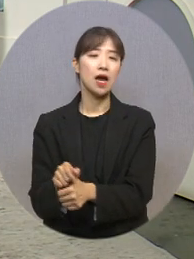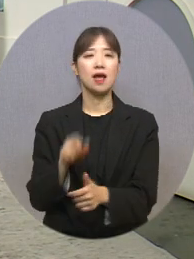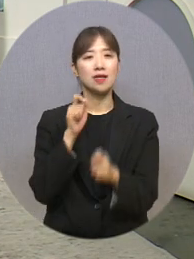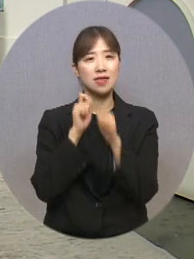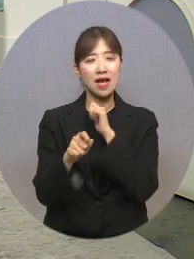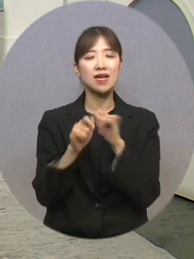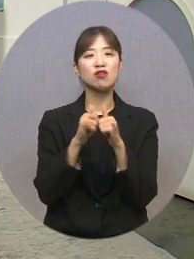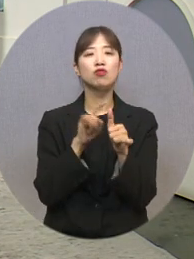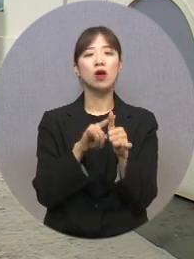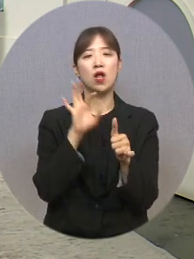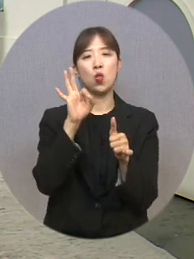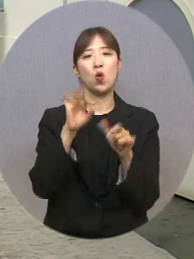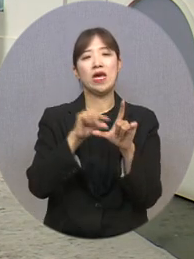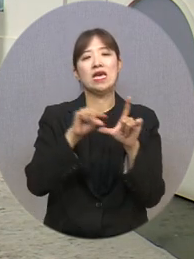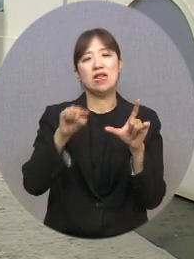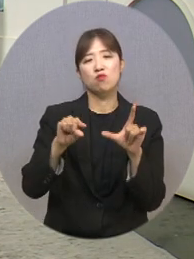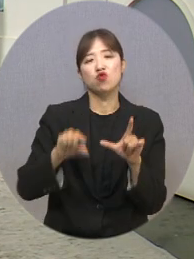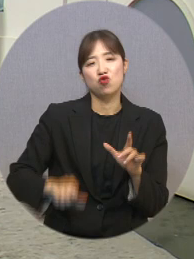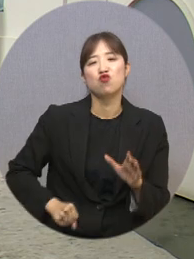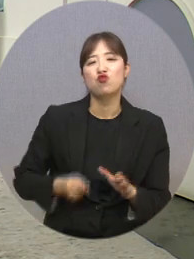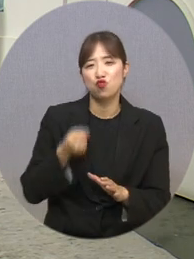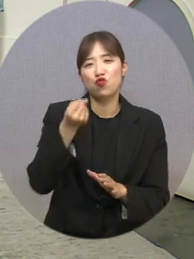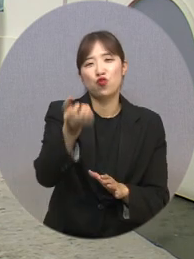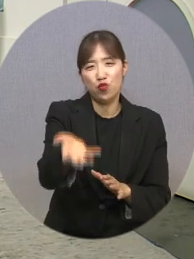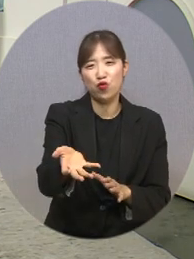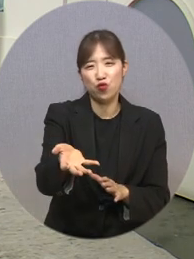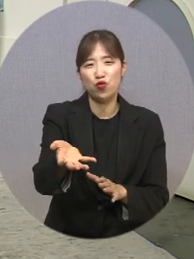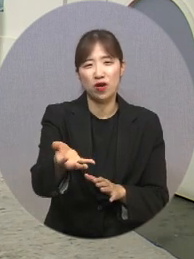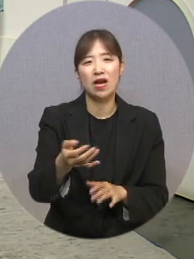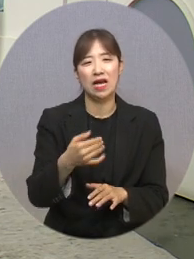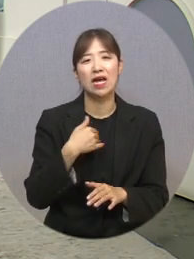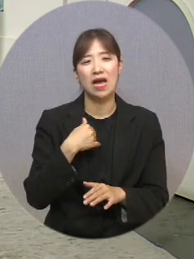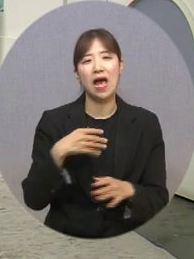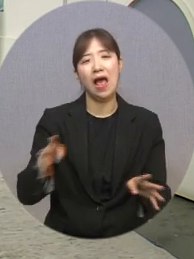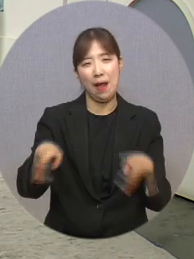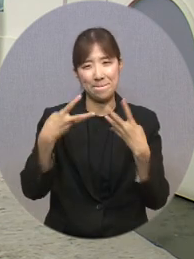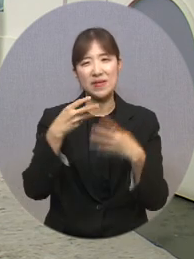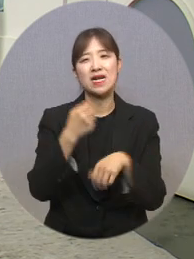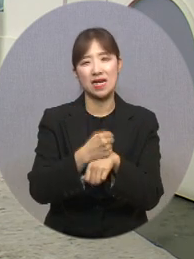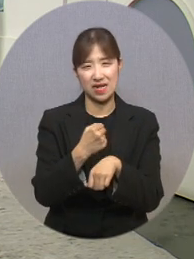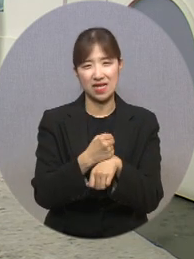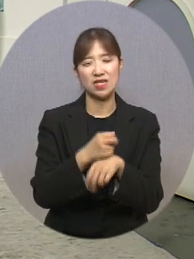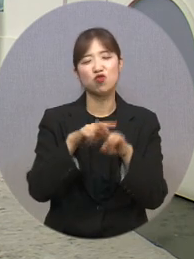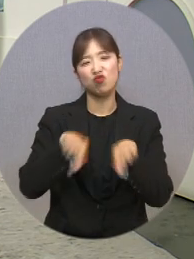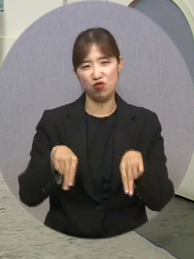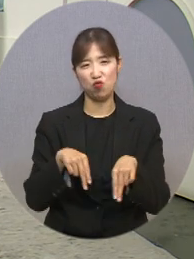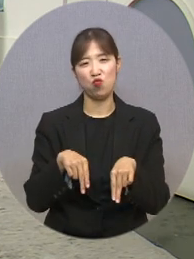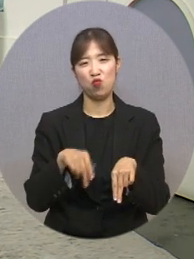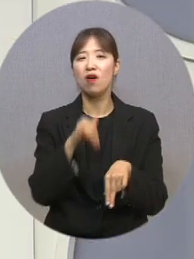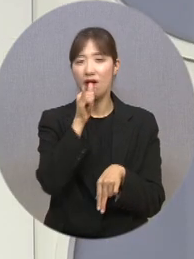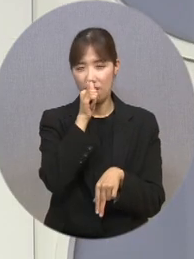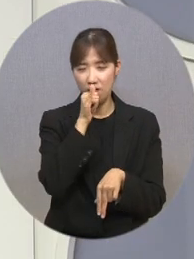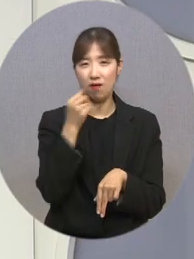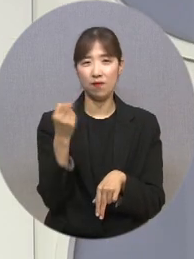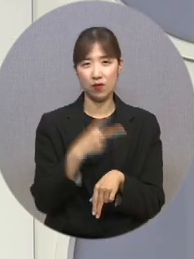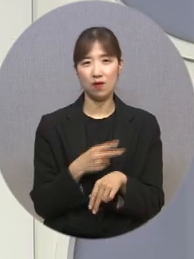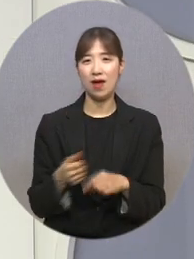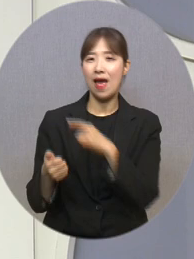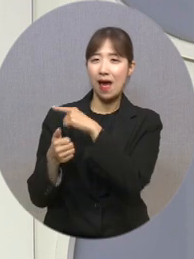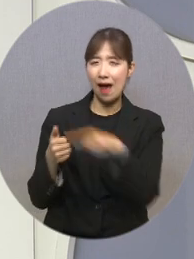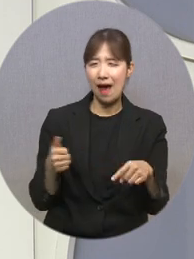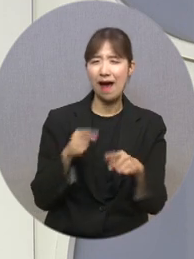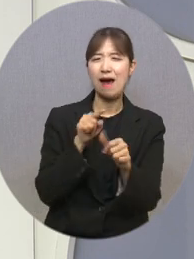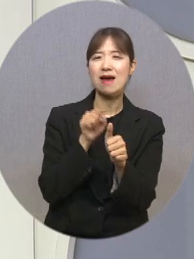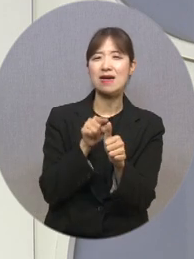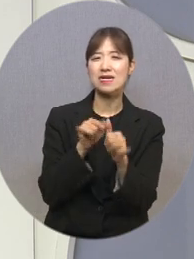사기꾼이 사기친 돈의 일부라도 이제 이렇게 내놓으면서 이제 합의하고 고소 취소를 받습니다. 이제 그런 식으로 되고 또 이제 가해자 입장에서